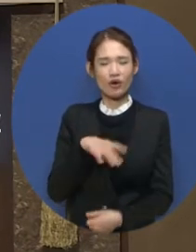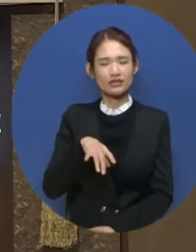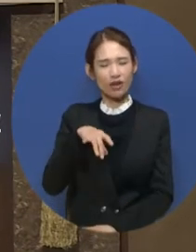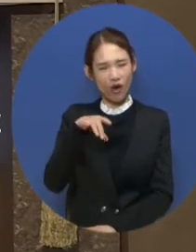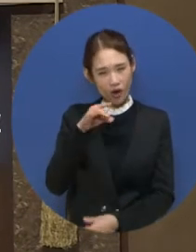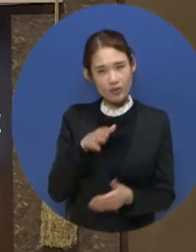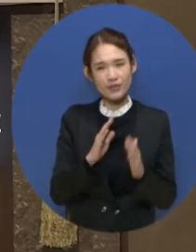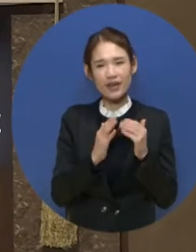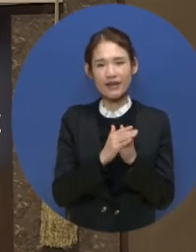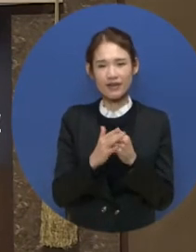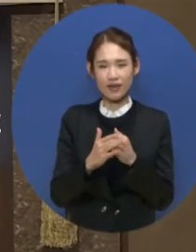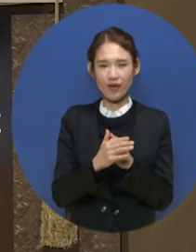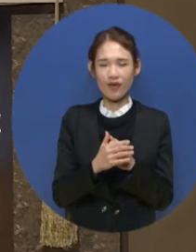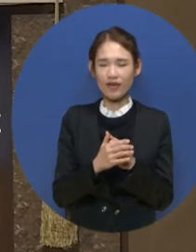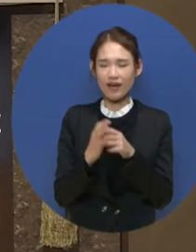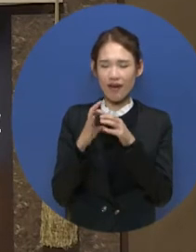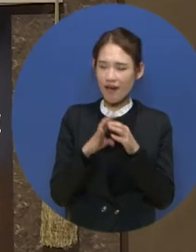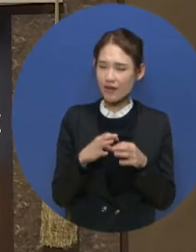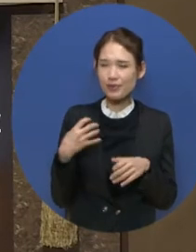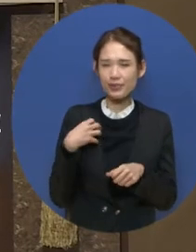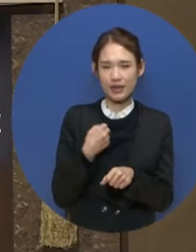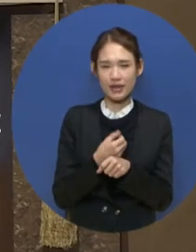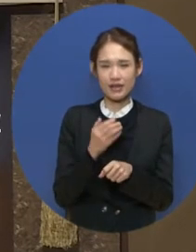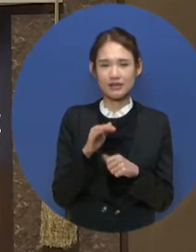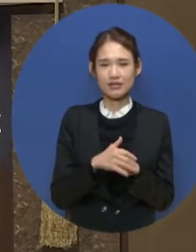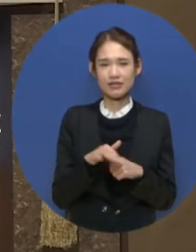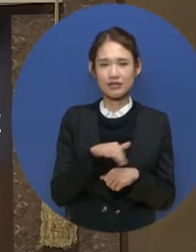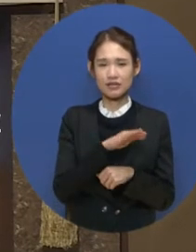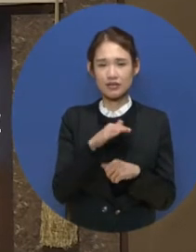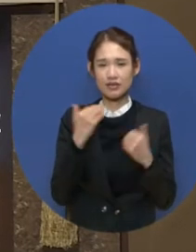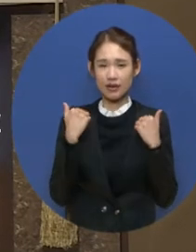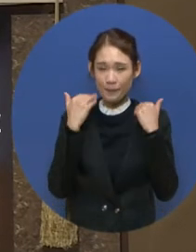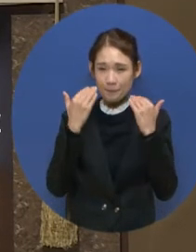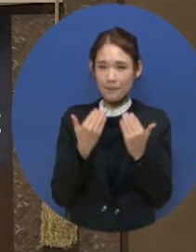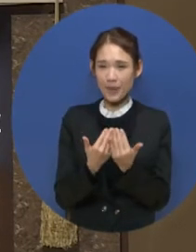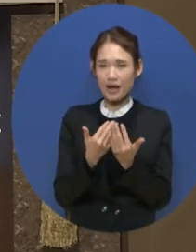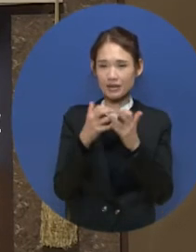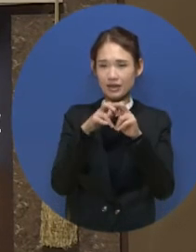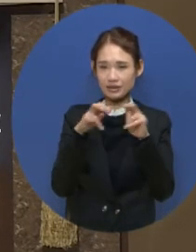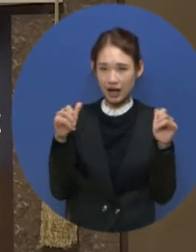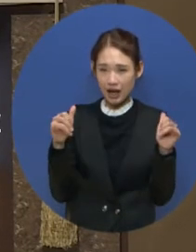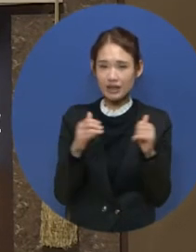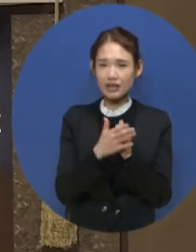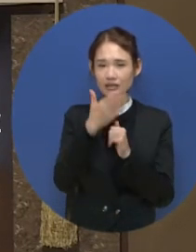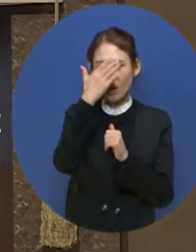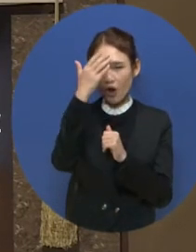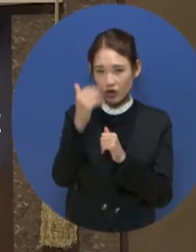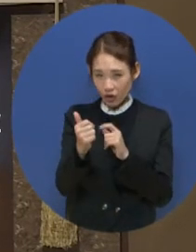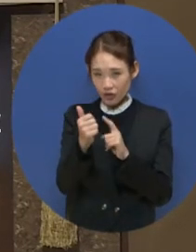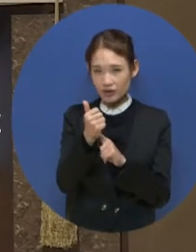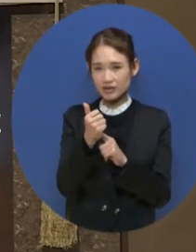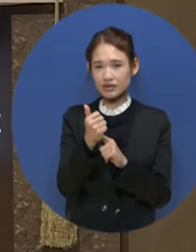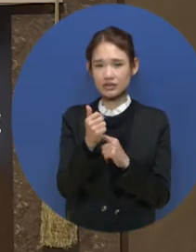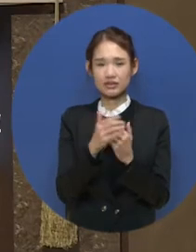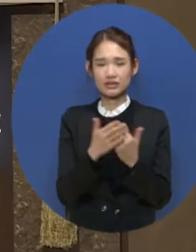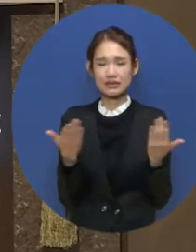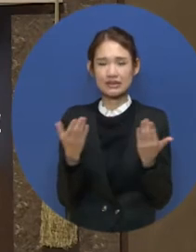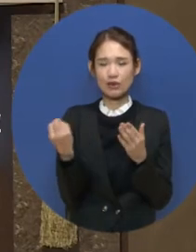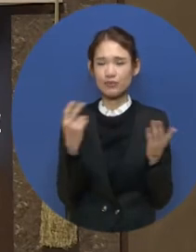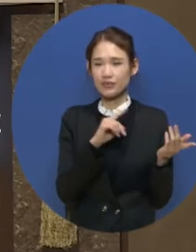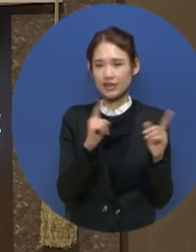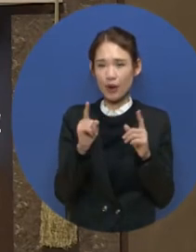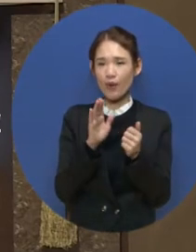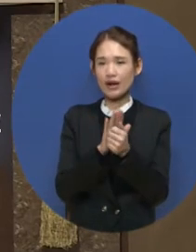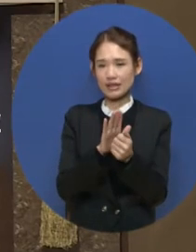생각생각 y 랜 4 그래서 이제 저희가 그 발달장애 청년들에게 주로 이런 직업 재활을